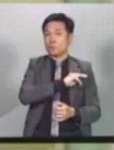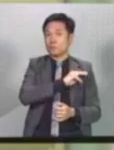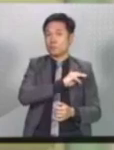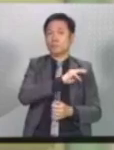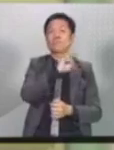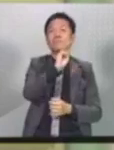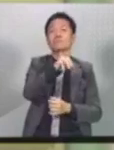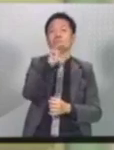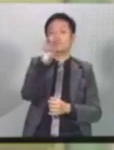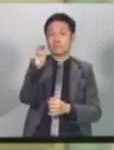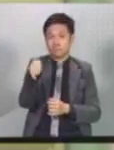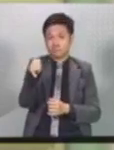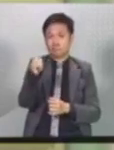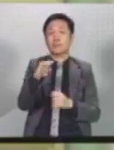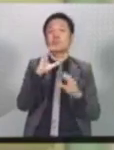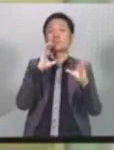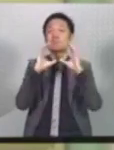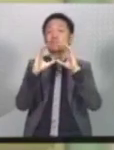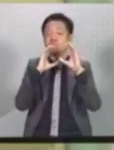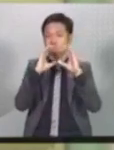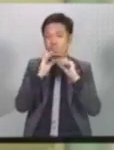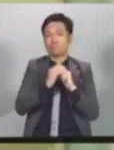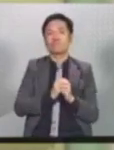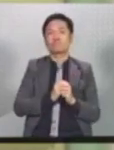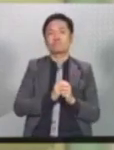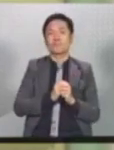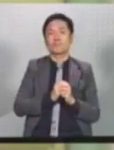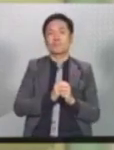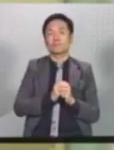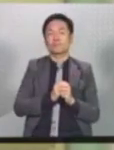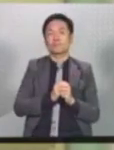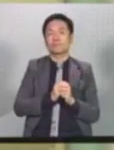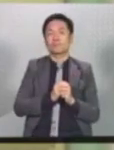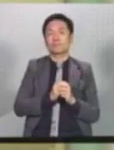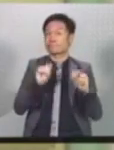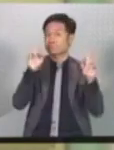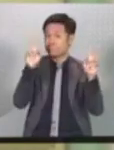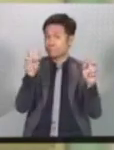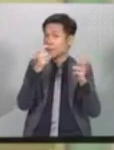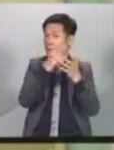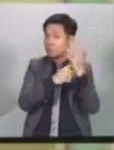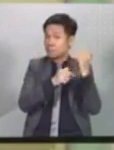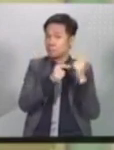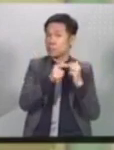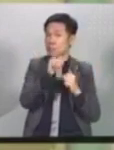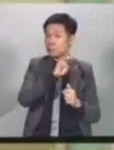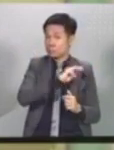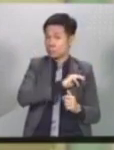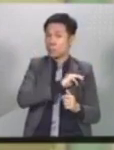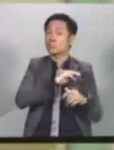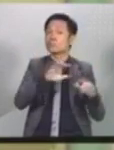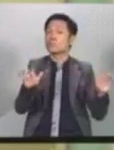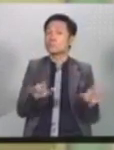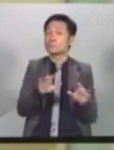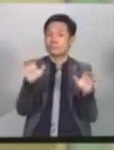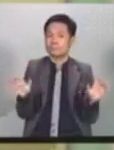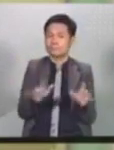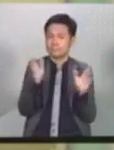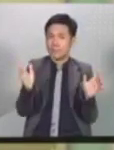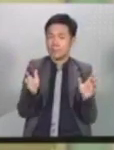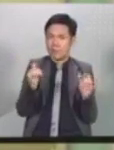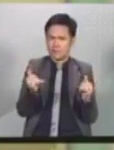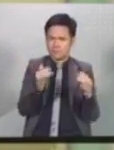Komunikasi dan Multimedia mengenai tindakan yang mereka lakukan untuk